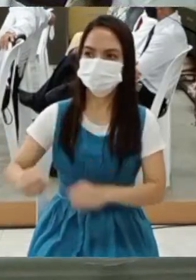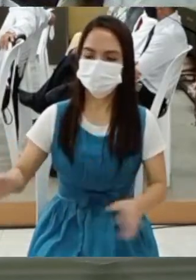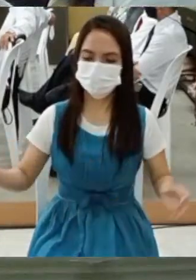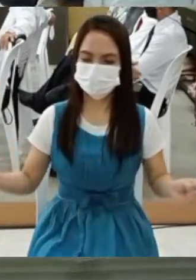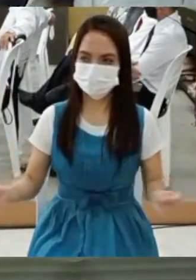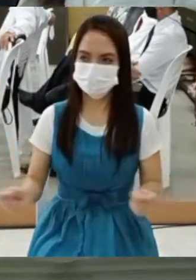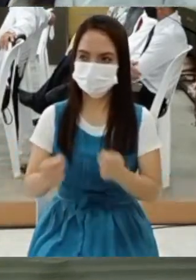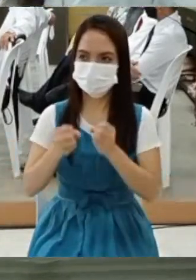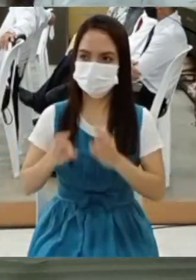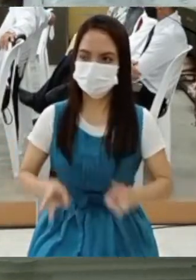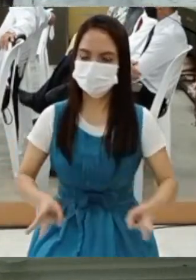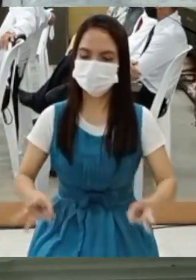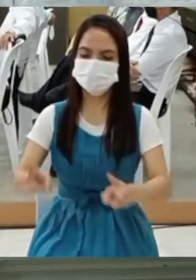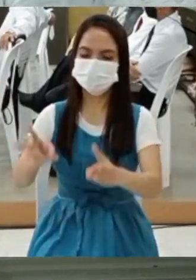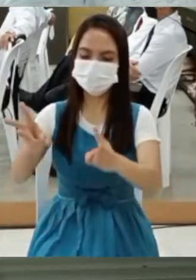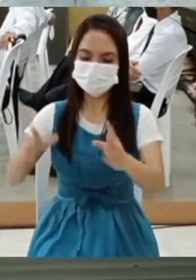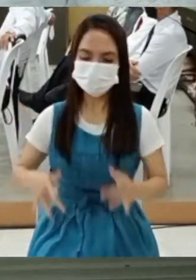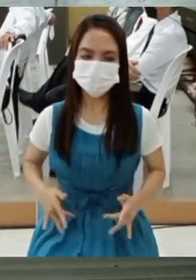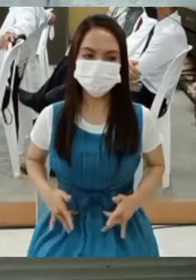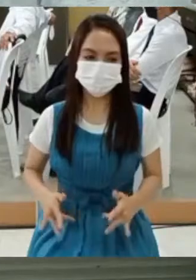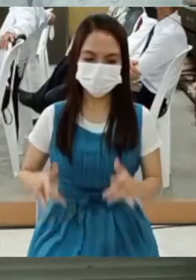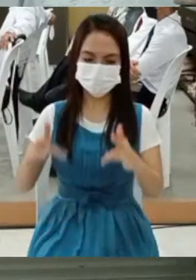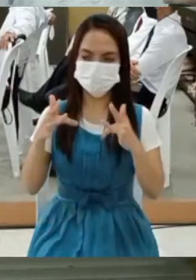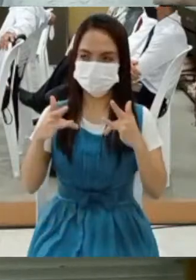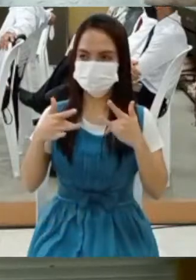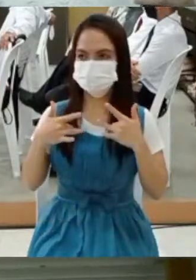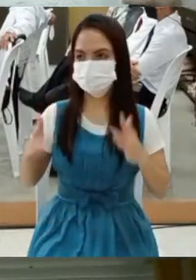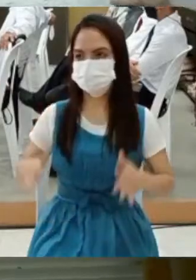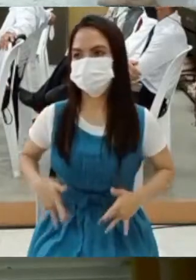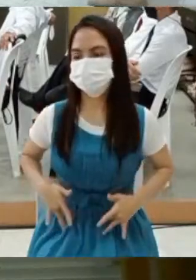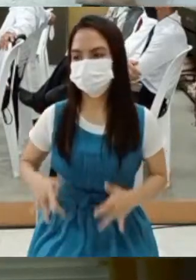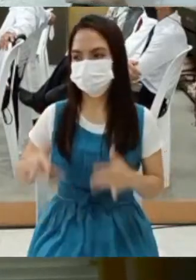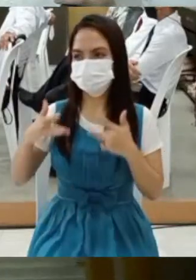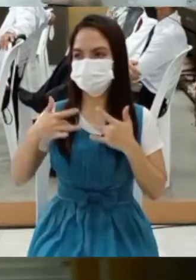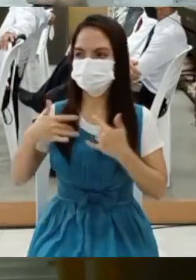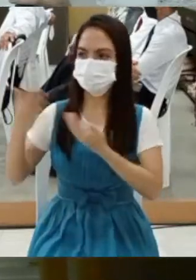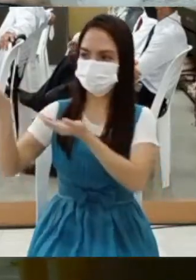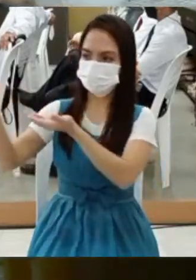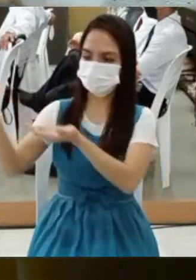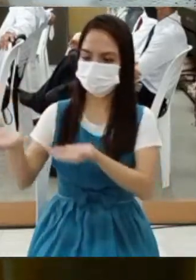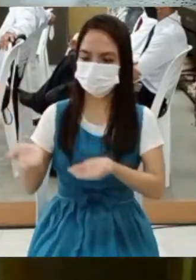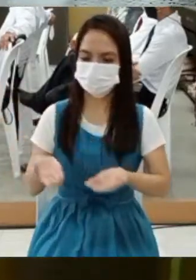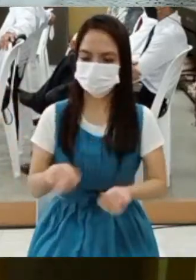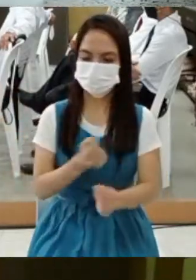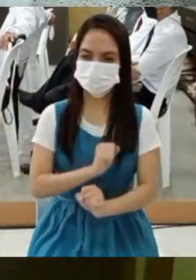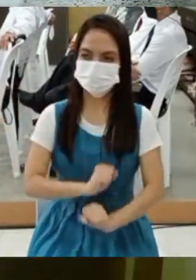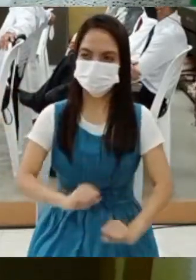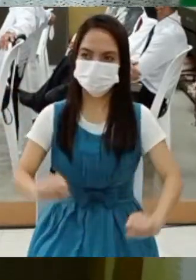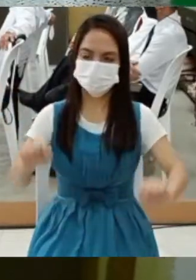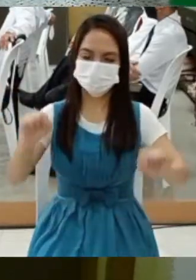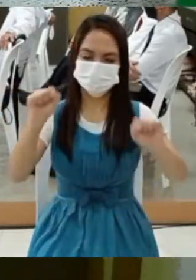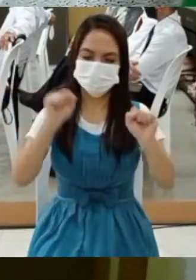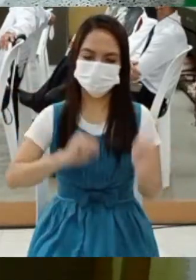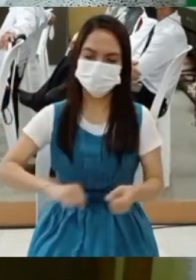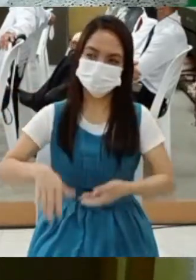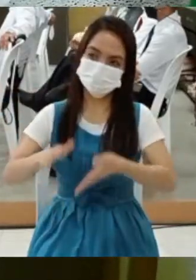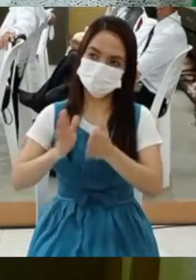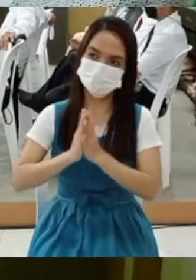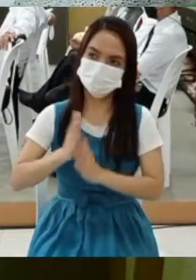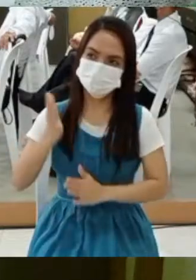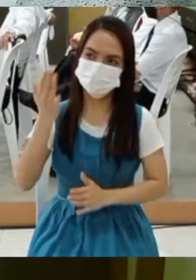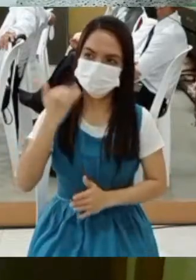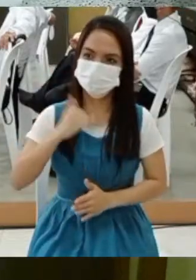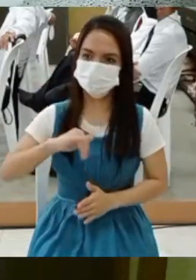makipot na daan. Buhay! Buhay! Buhay dalay kaligtasan. Tanong mo'y bakit